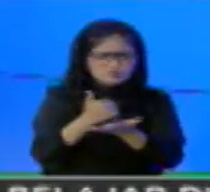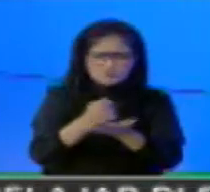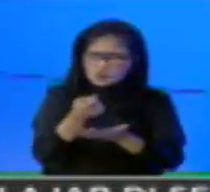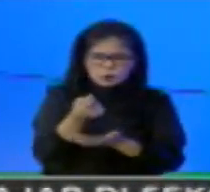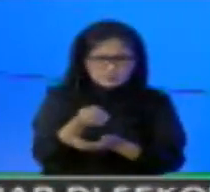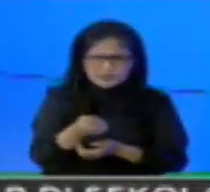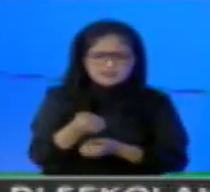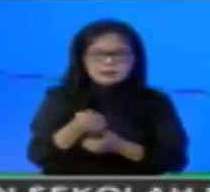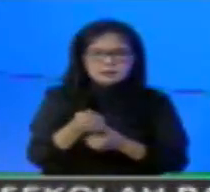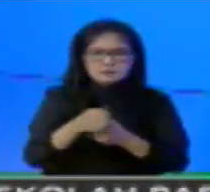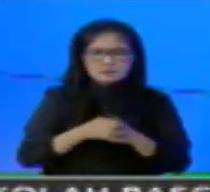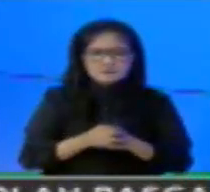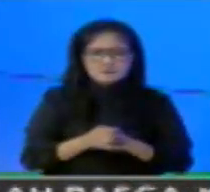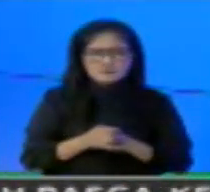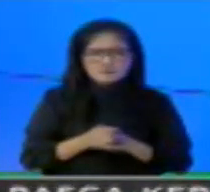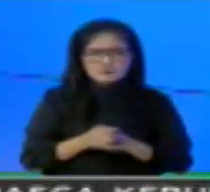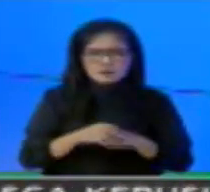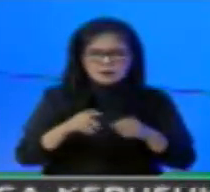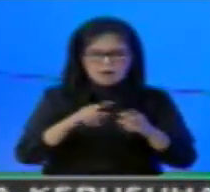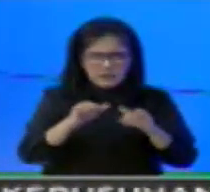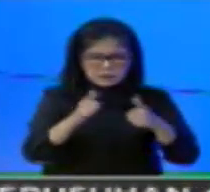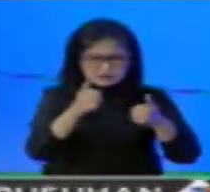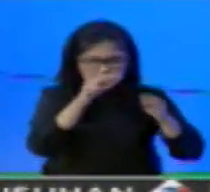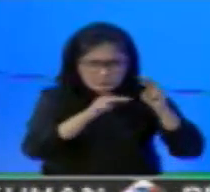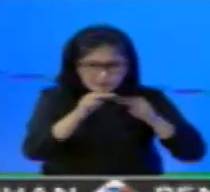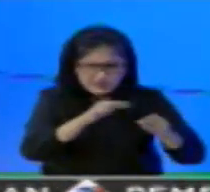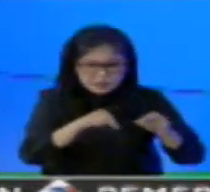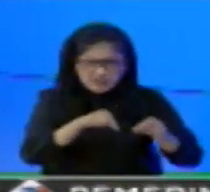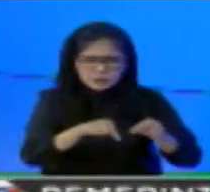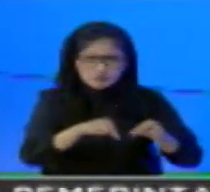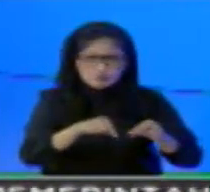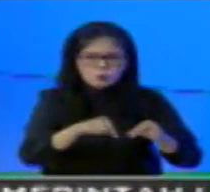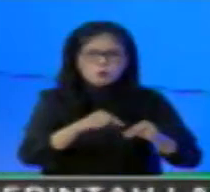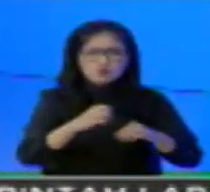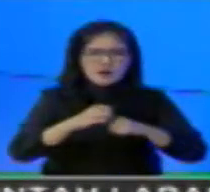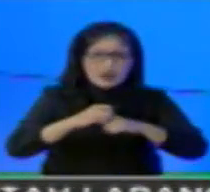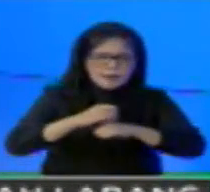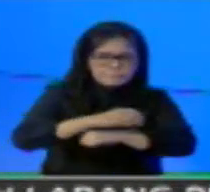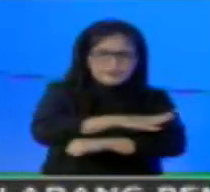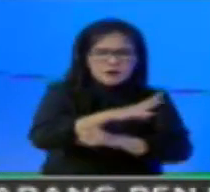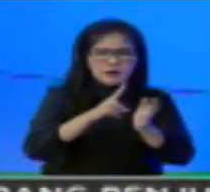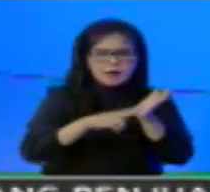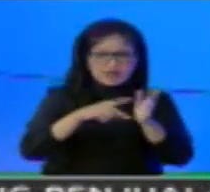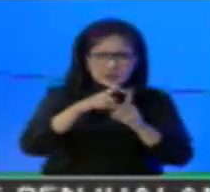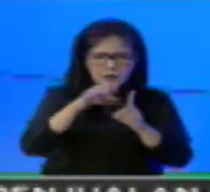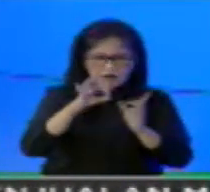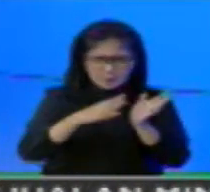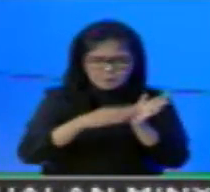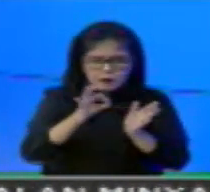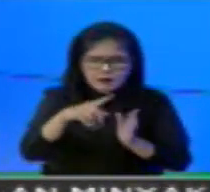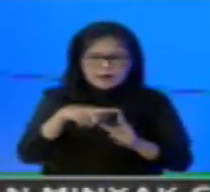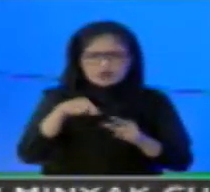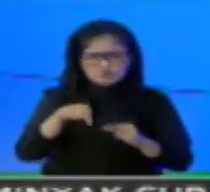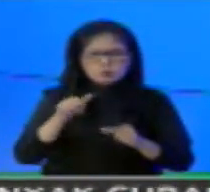Dan dari riset-riset menunjukkan bahwa paparan jumlah NDMA yang kecil itu memang bisa